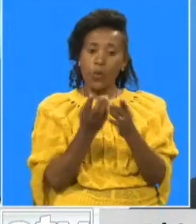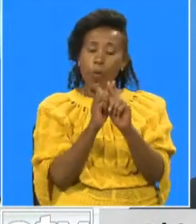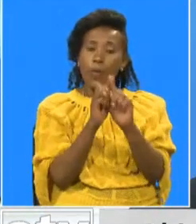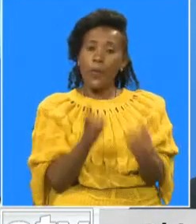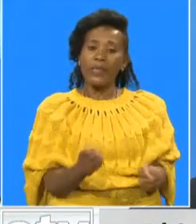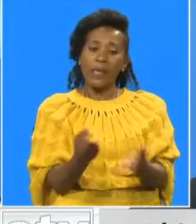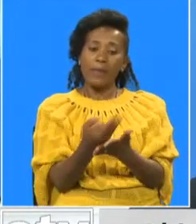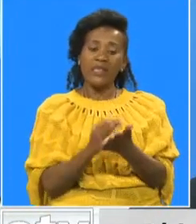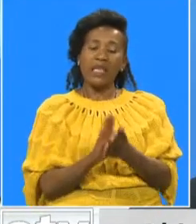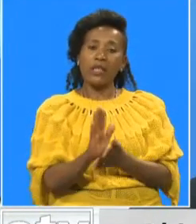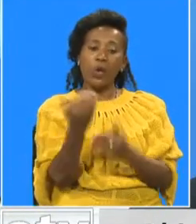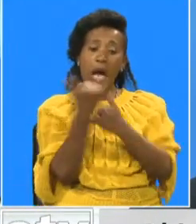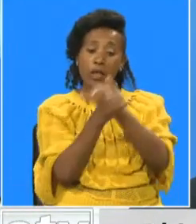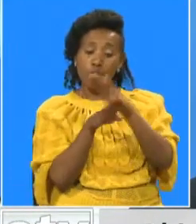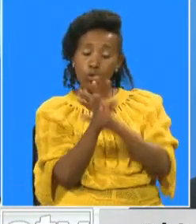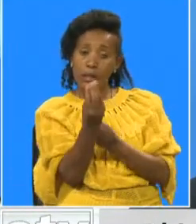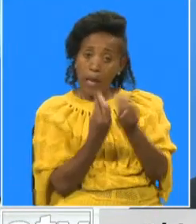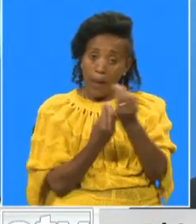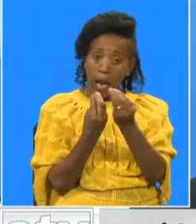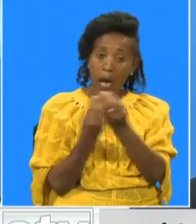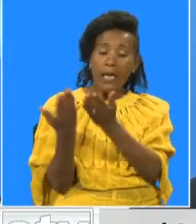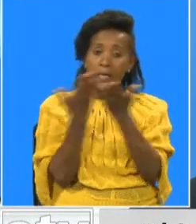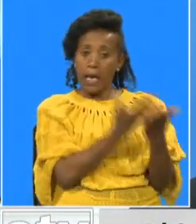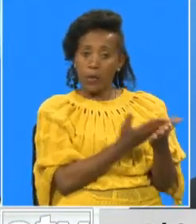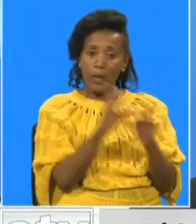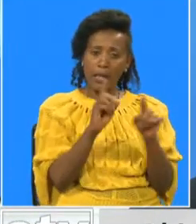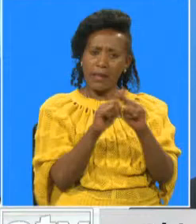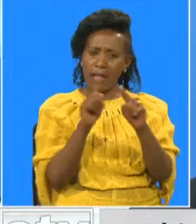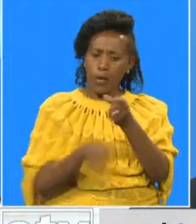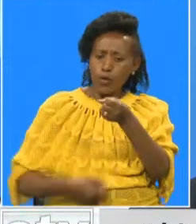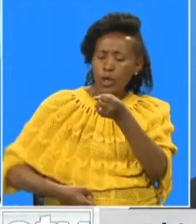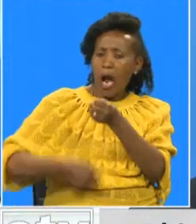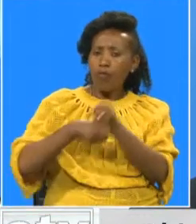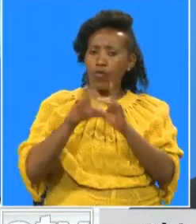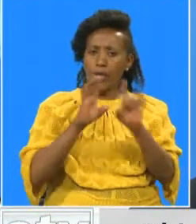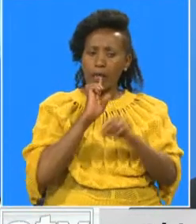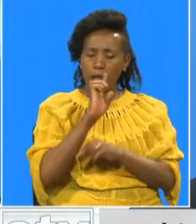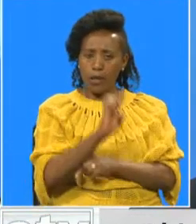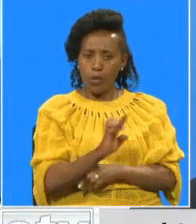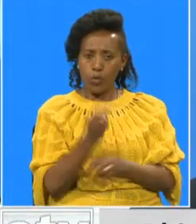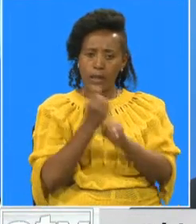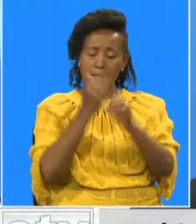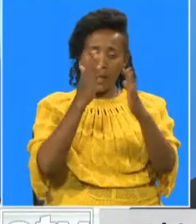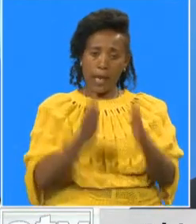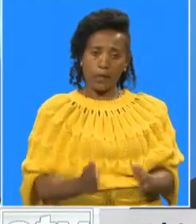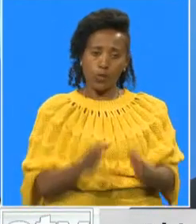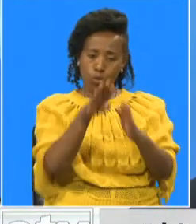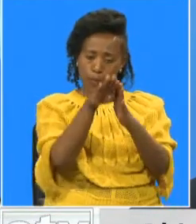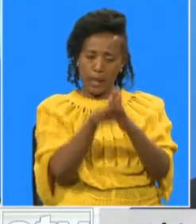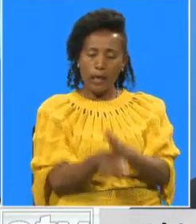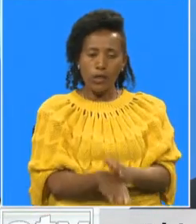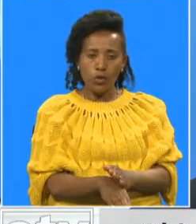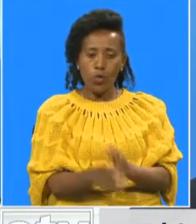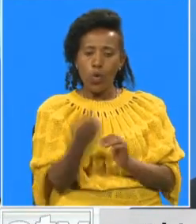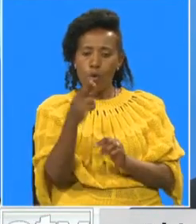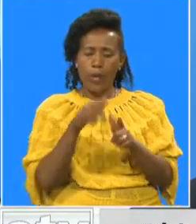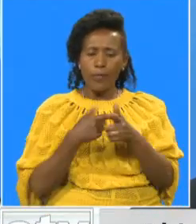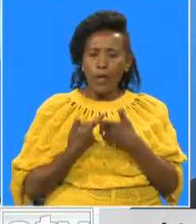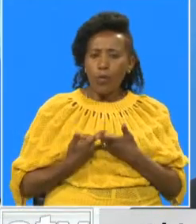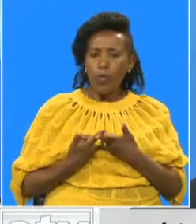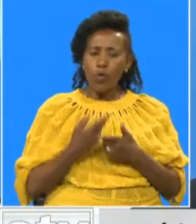በተለይ ምርታቸውን ለሀገር ውስጥ ገበያ እንዲያቀርቡም የተደረገባቸው የተለያዩ ድጋፎችም የተደረጉ ሰራተኞችን ሚቀንሱ ወይም